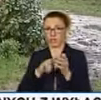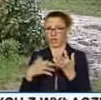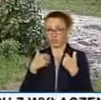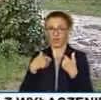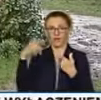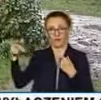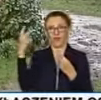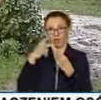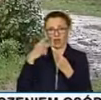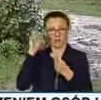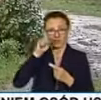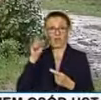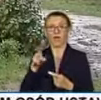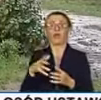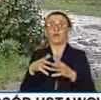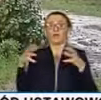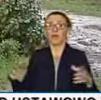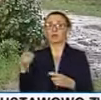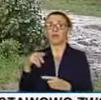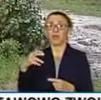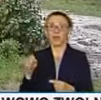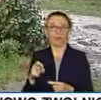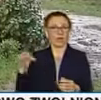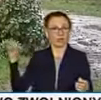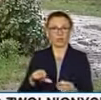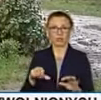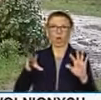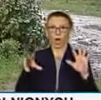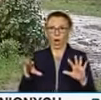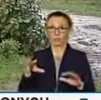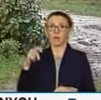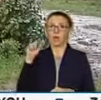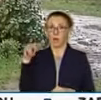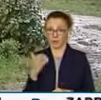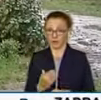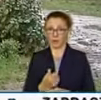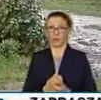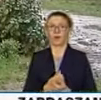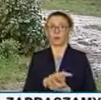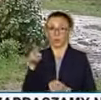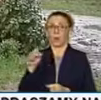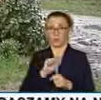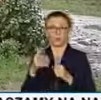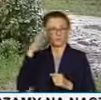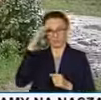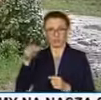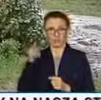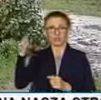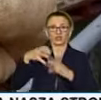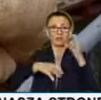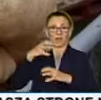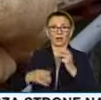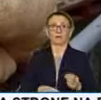niemieckiej telewizji. Największa dynia ważyła 1008 kg. Jest to właśnie dynia obecnego mistrza